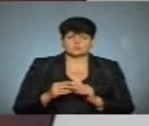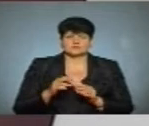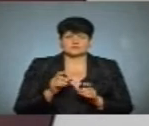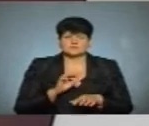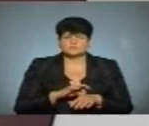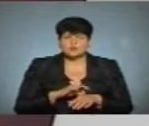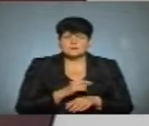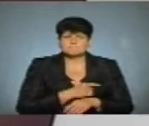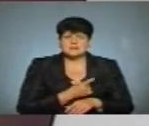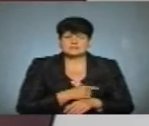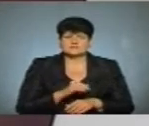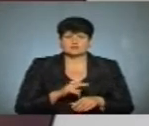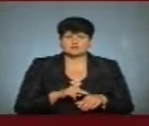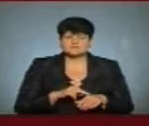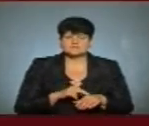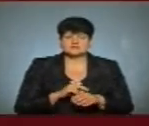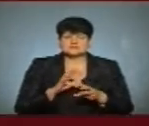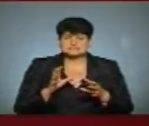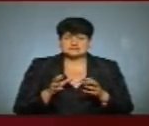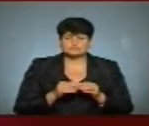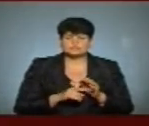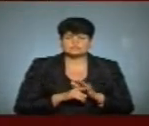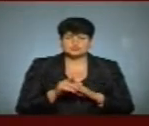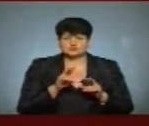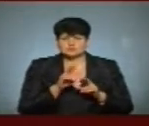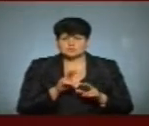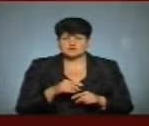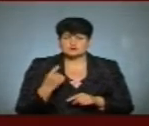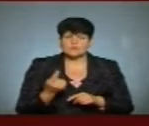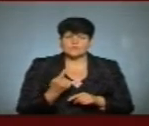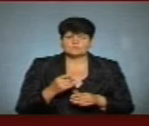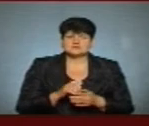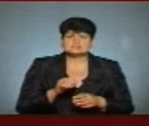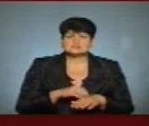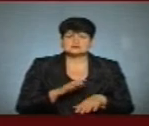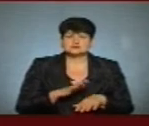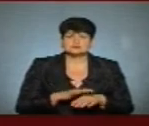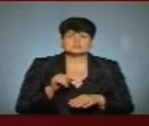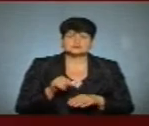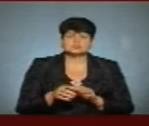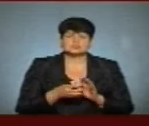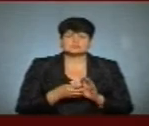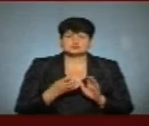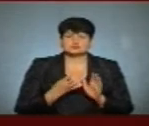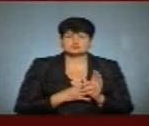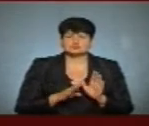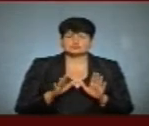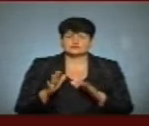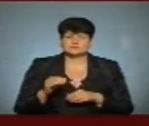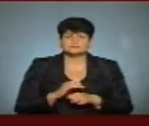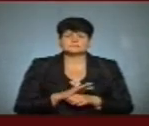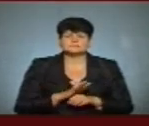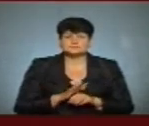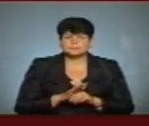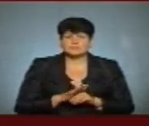та поліцейські. За його словами, загалом від початку спостереження в області зареєстрували 1990 випадків